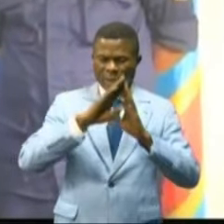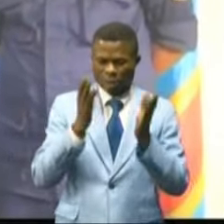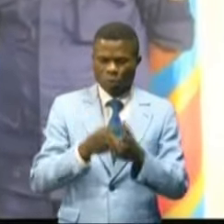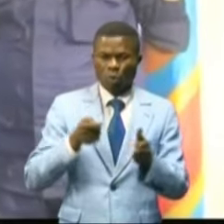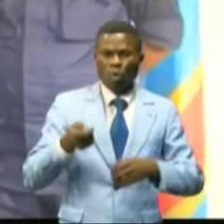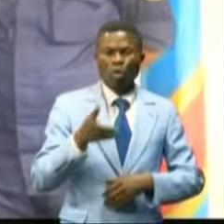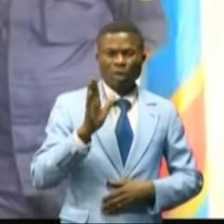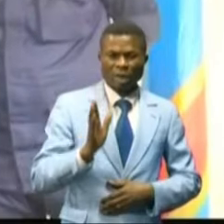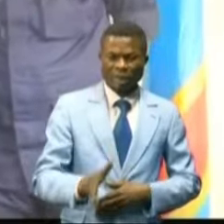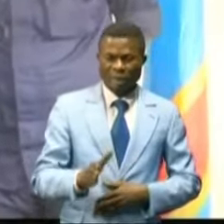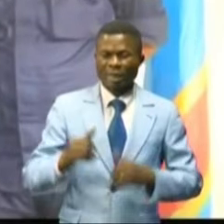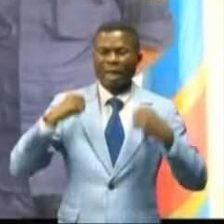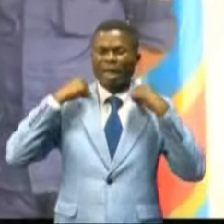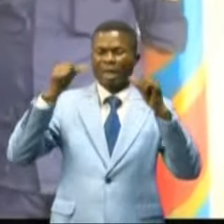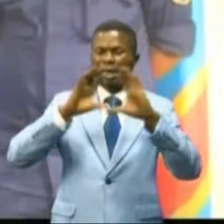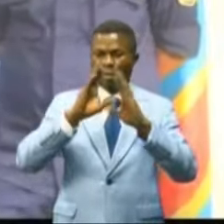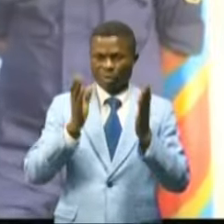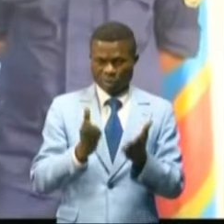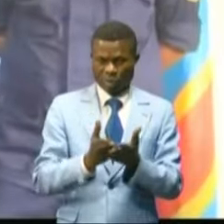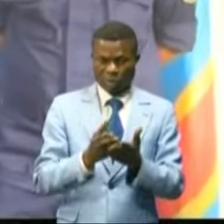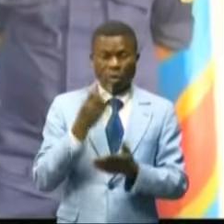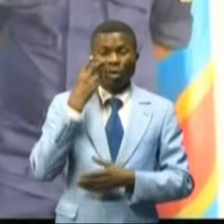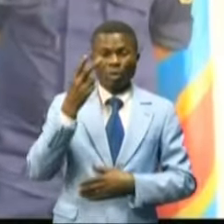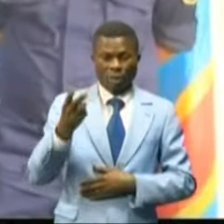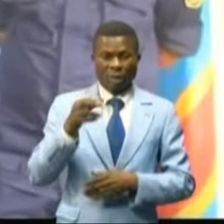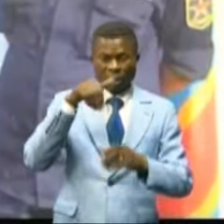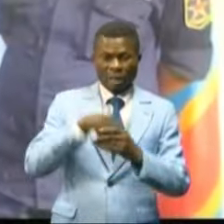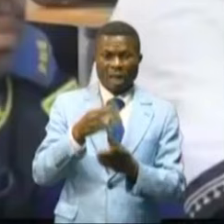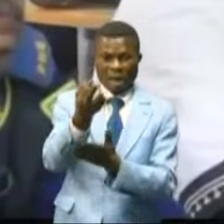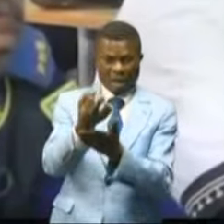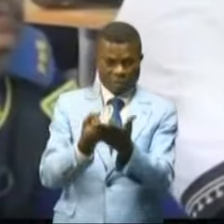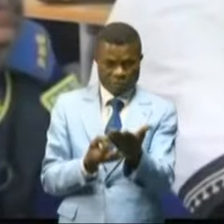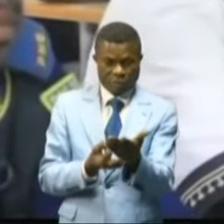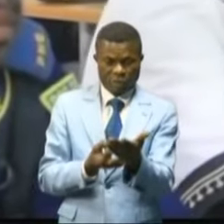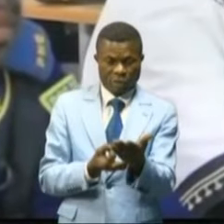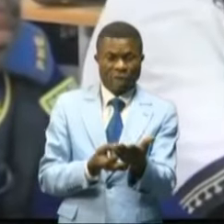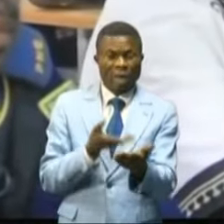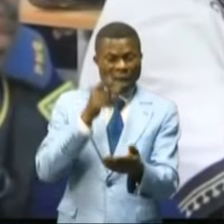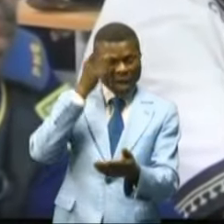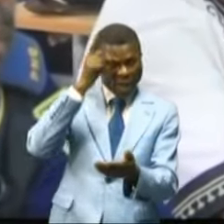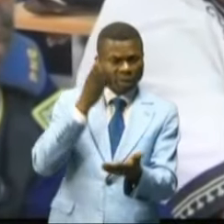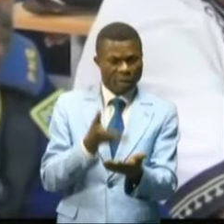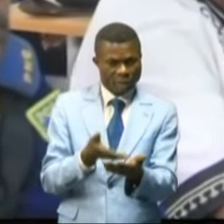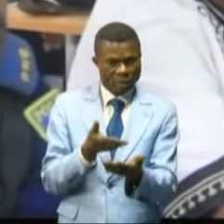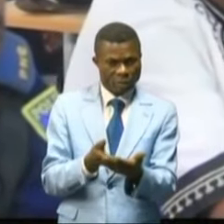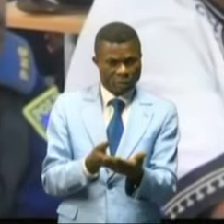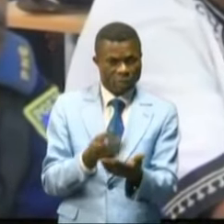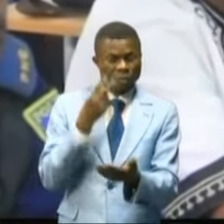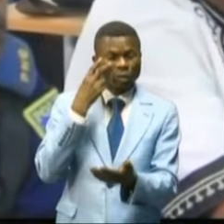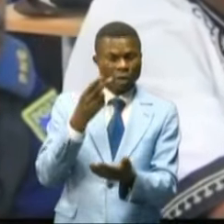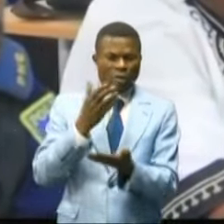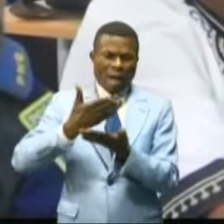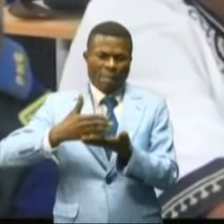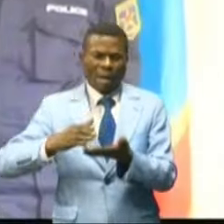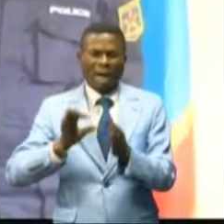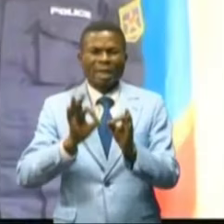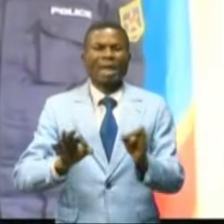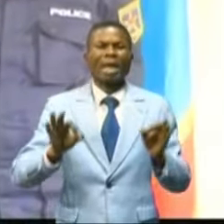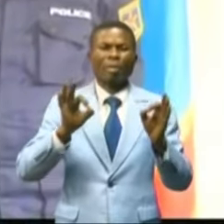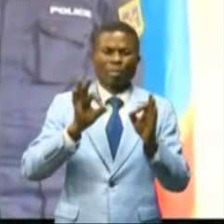avoir la traçabilité des criminels. Et vous verrez que sur la fiche créée, il y a une rubrique très